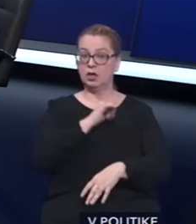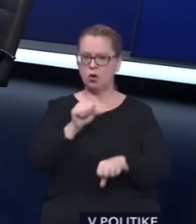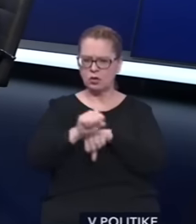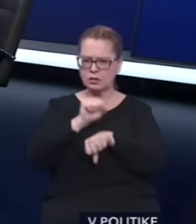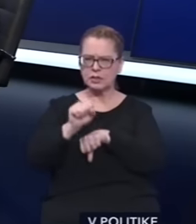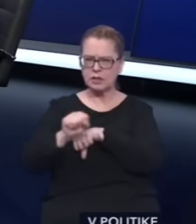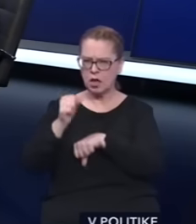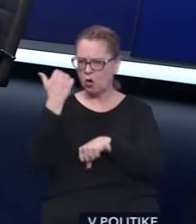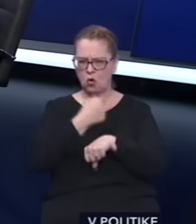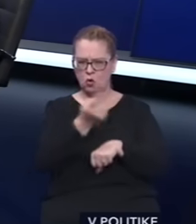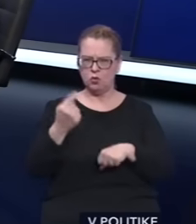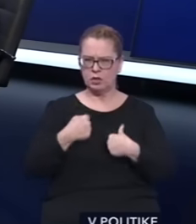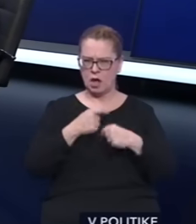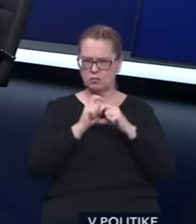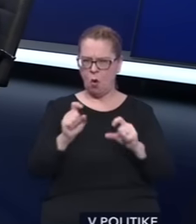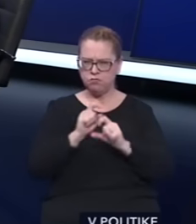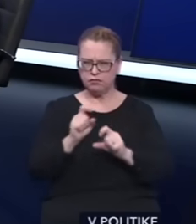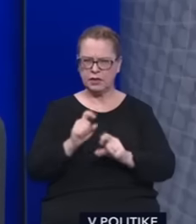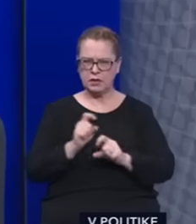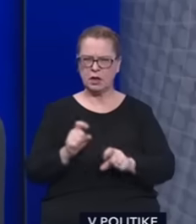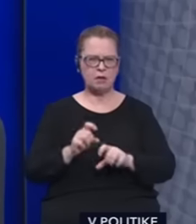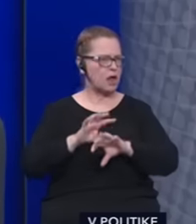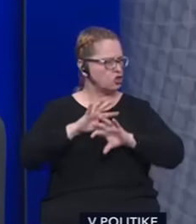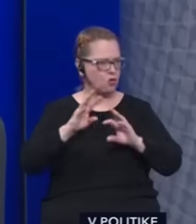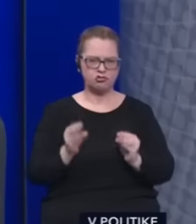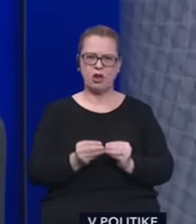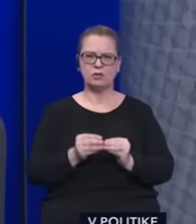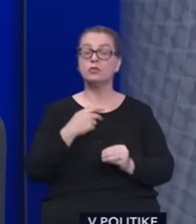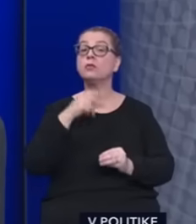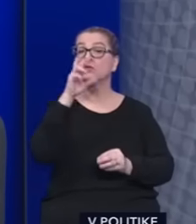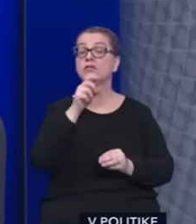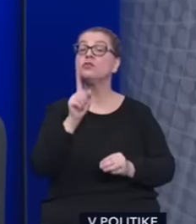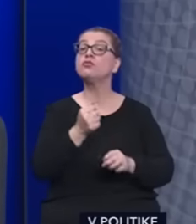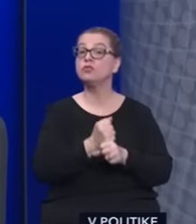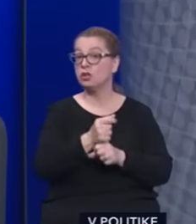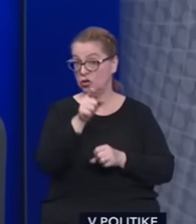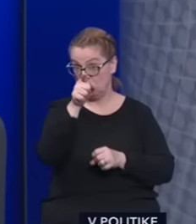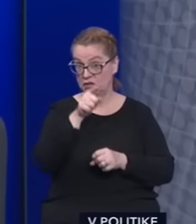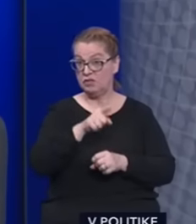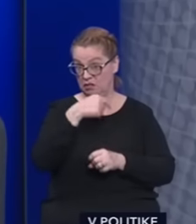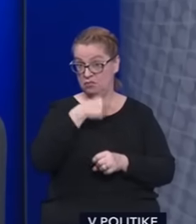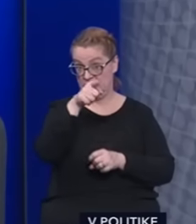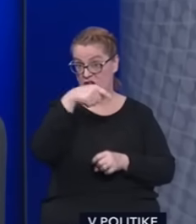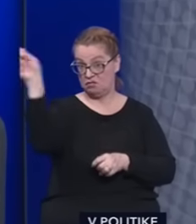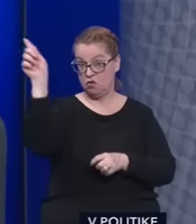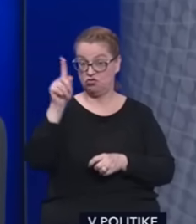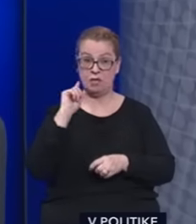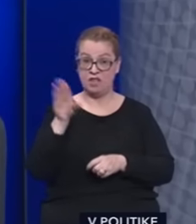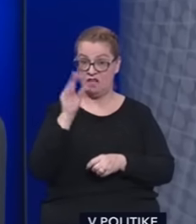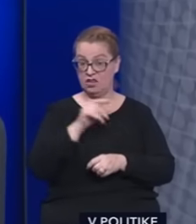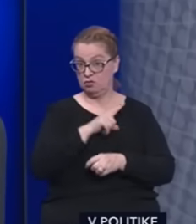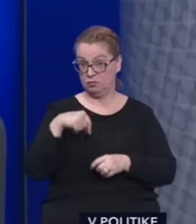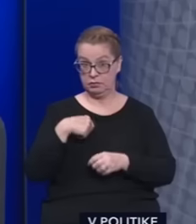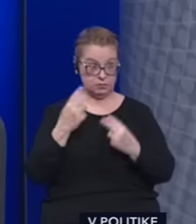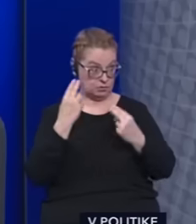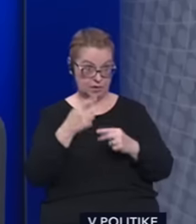ako sú títo, ktorí nás obviňovali zo všetkého, kriminalizovali. Som zvedavý, čo budete vyrobiť, keď budete chodiť po výsluchoch. Ale v každom prípade...